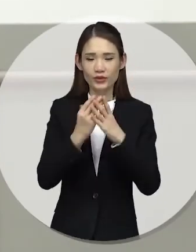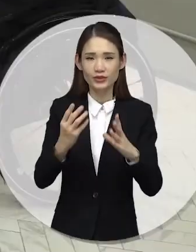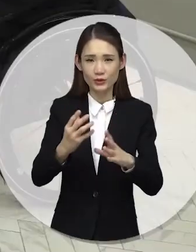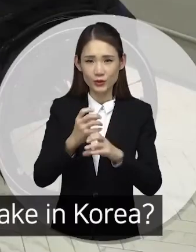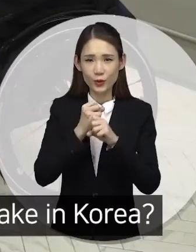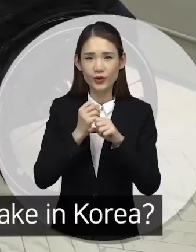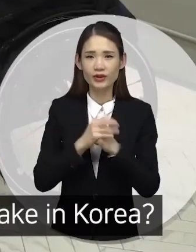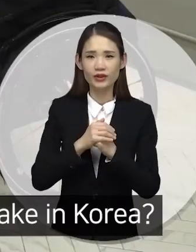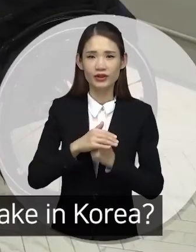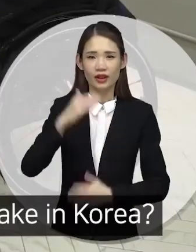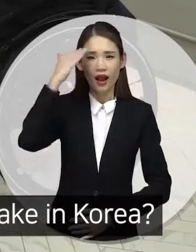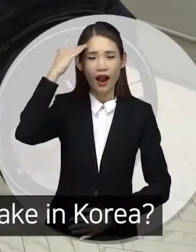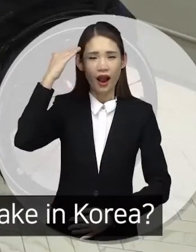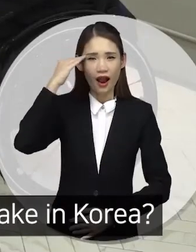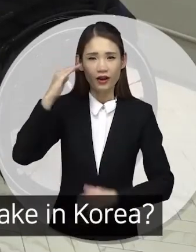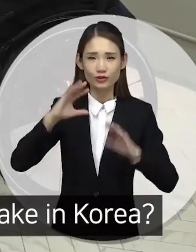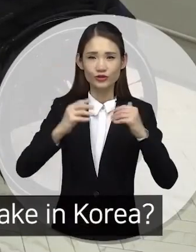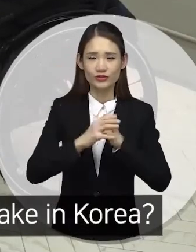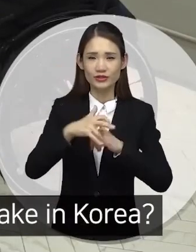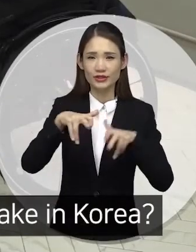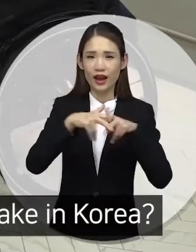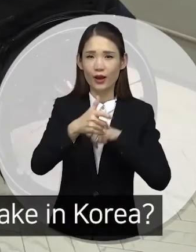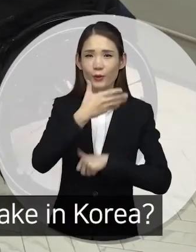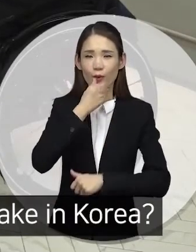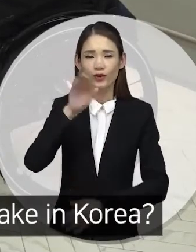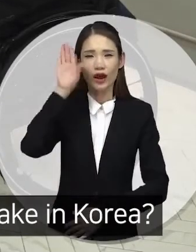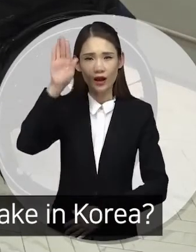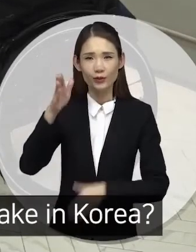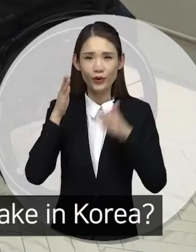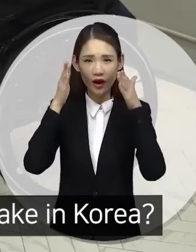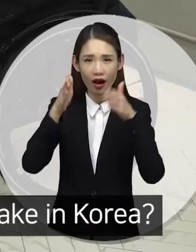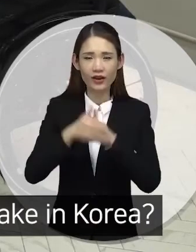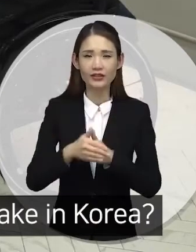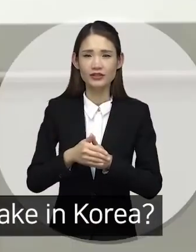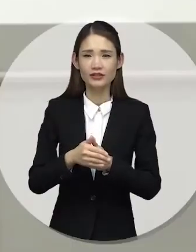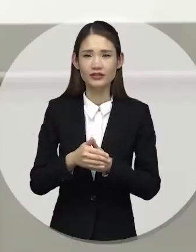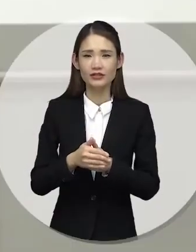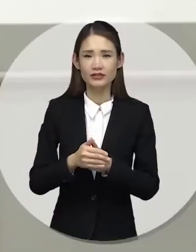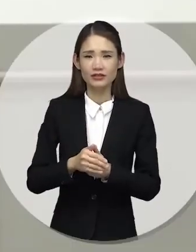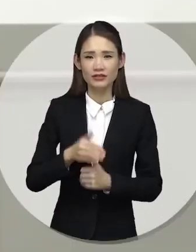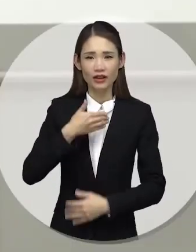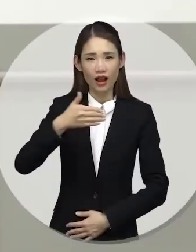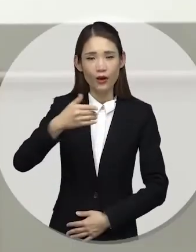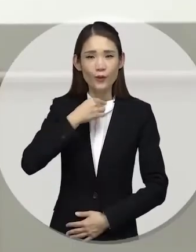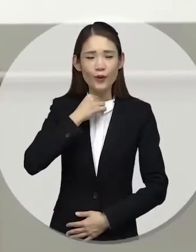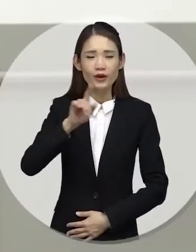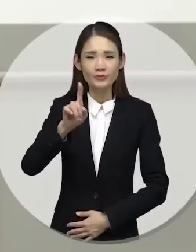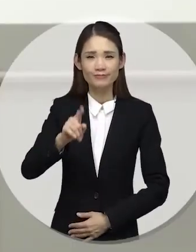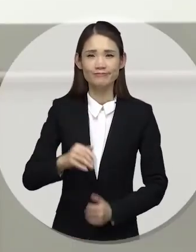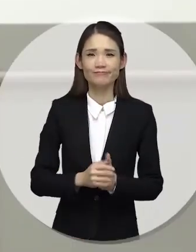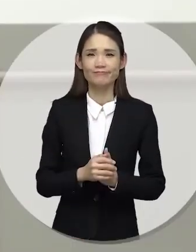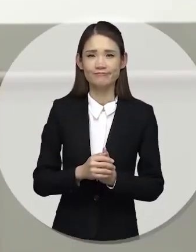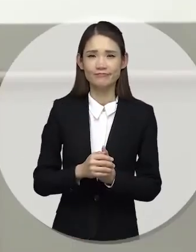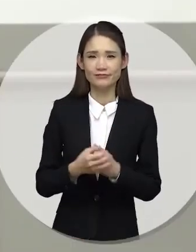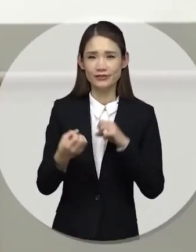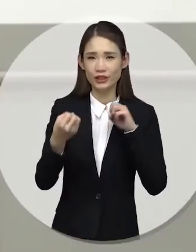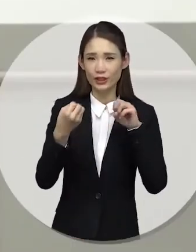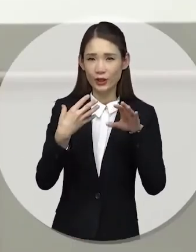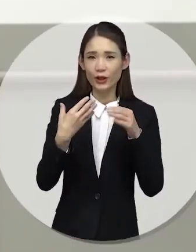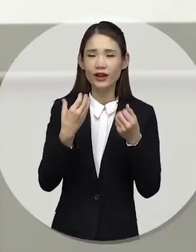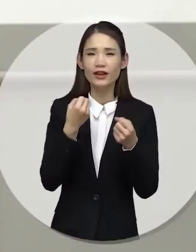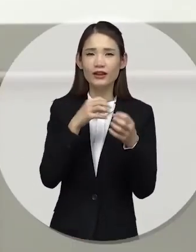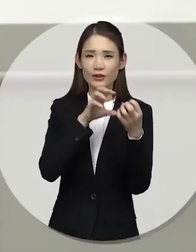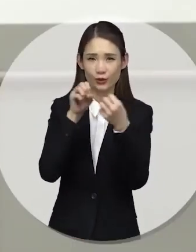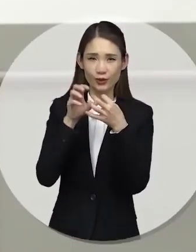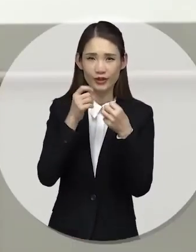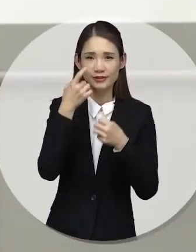종합된 우리나라의 장애인 복지가 가야 할 방향은 어디로 가야 될까? 한번 이야기를